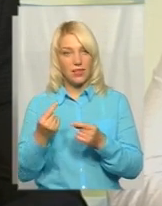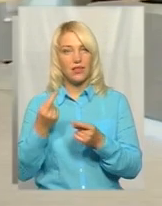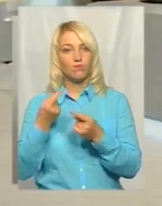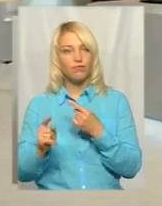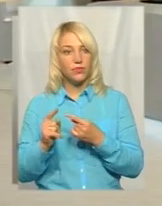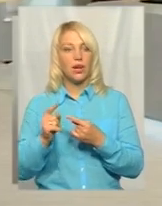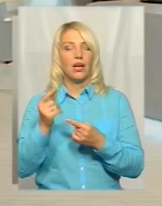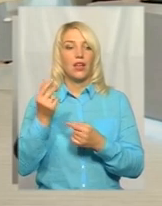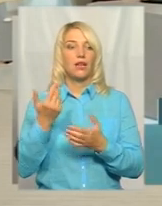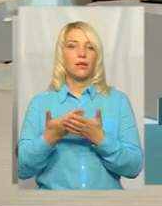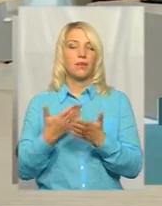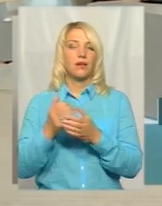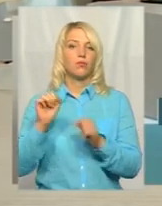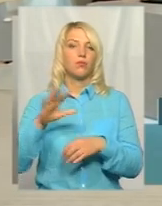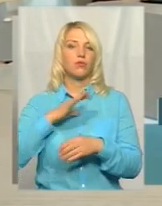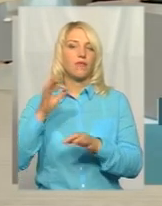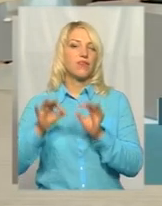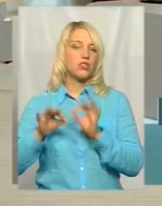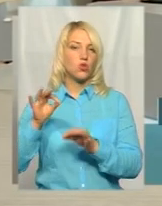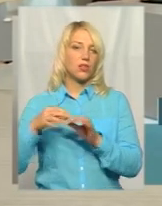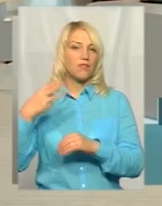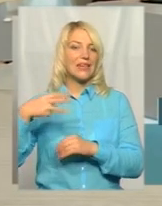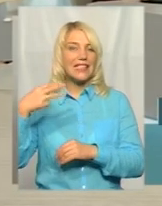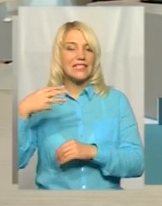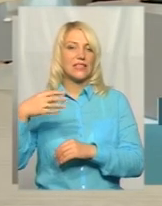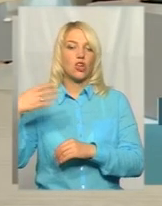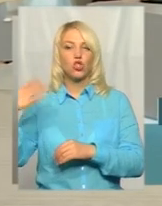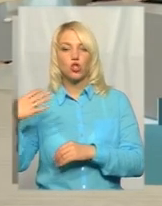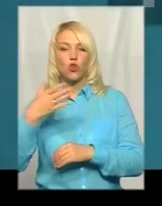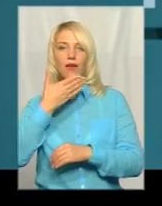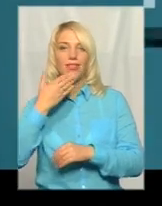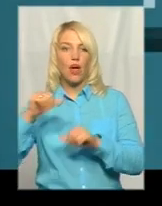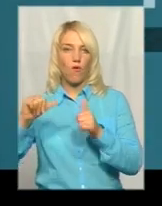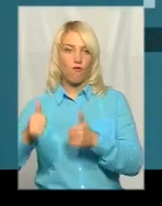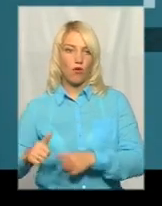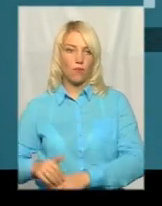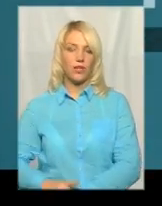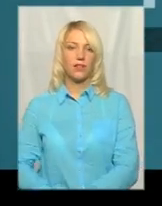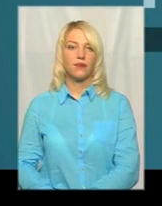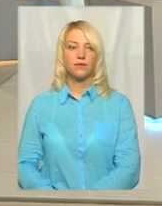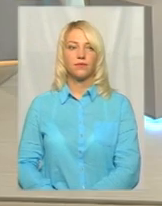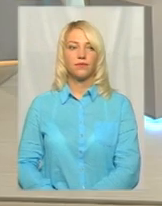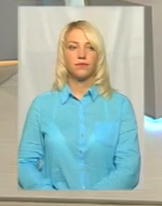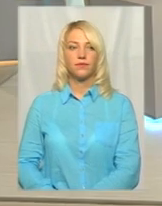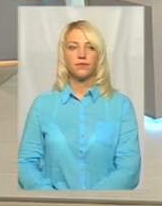ну, я думаю, що ну, відсотків, можливо, 30-40 неоформлених.